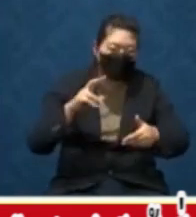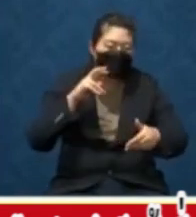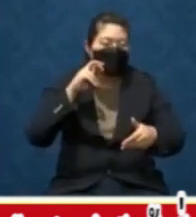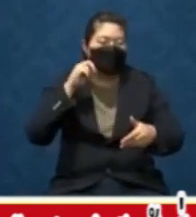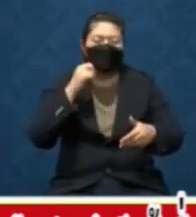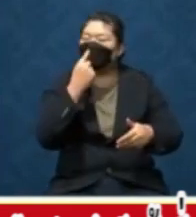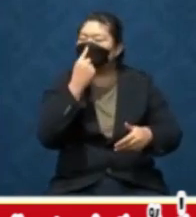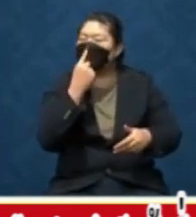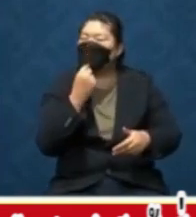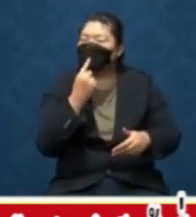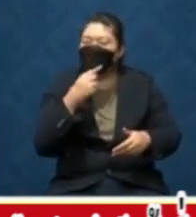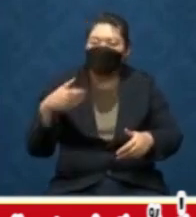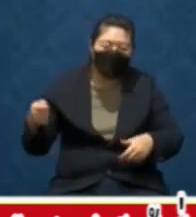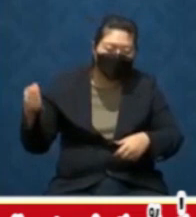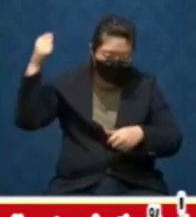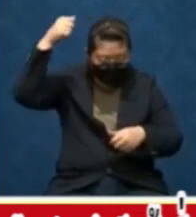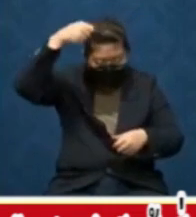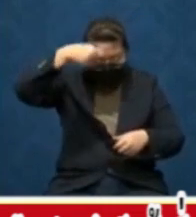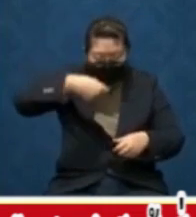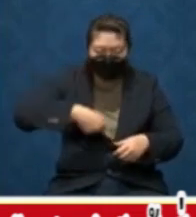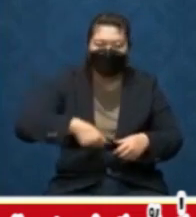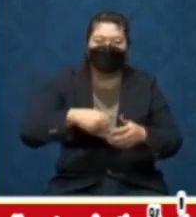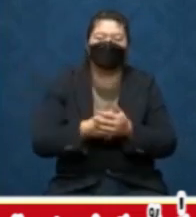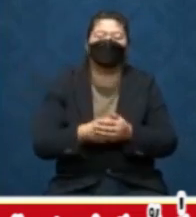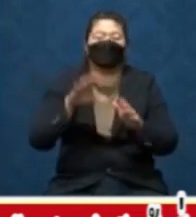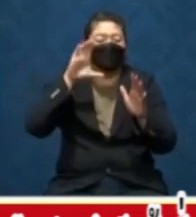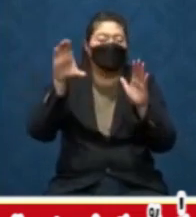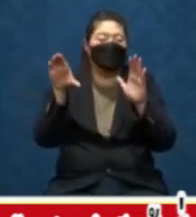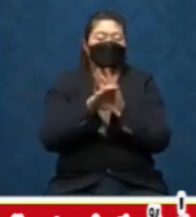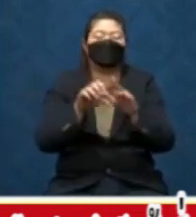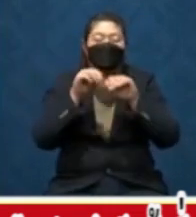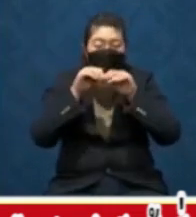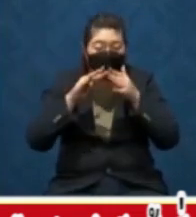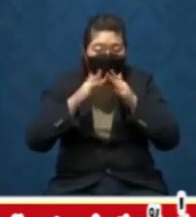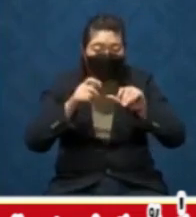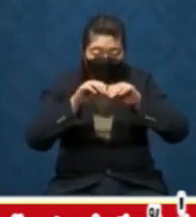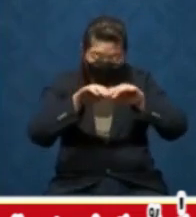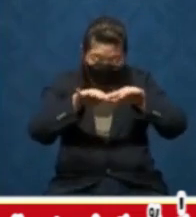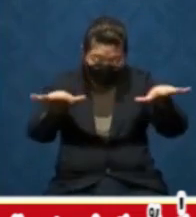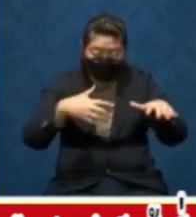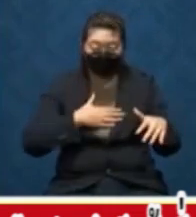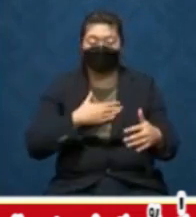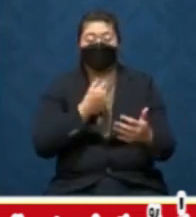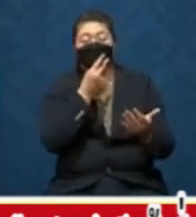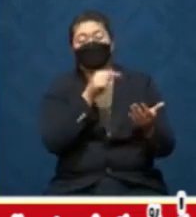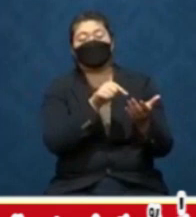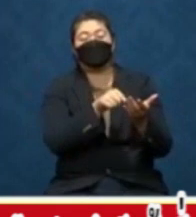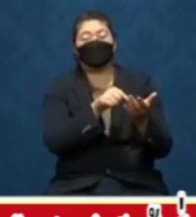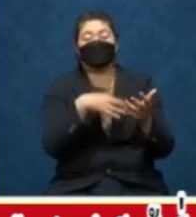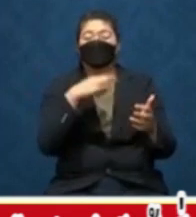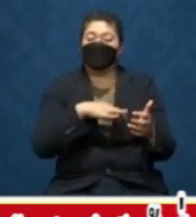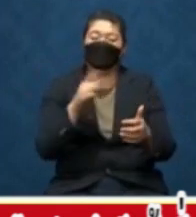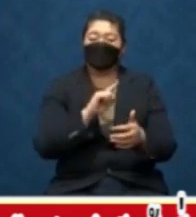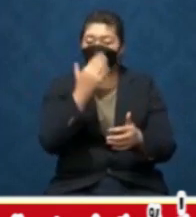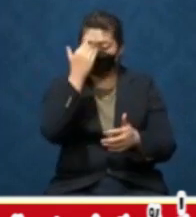เหล่านี้ที่ถูกโพสต์ในโซเชียลท่านรู้สึกยังไงบ้างคะในประเทศที่ประเทศไทยปกครอง